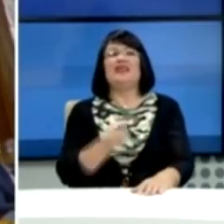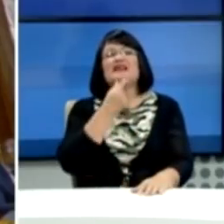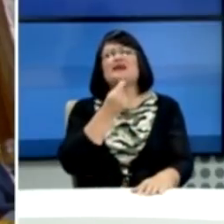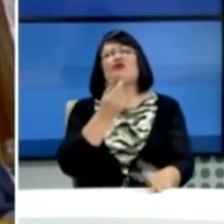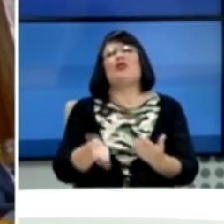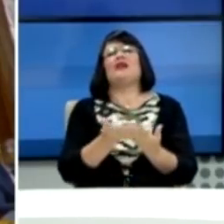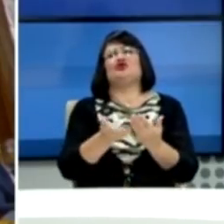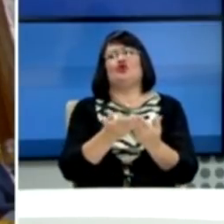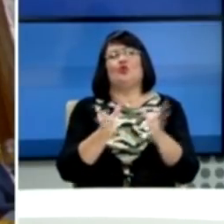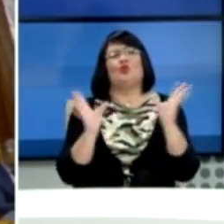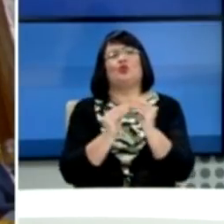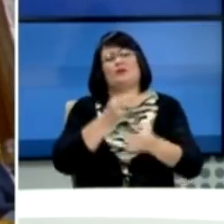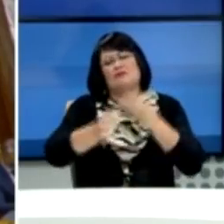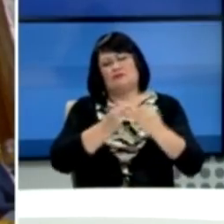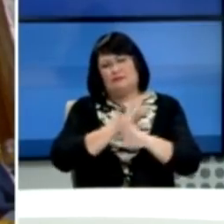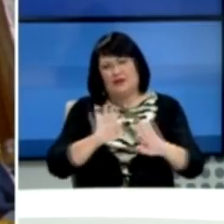διευκολύνω.